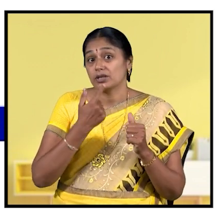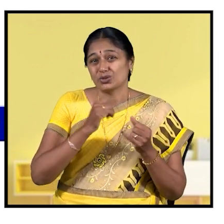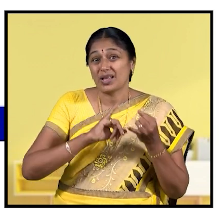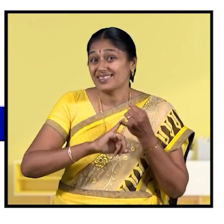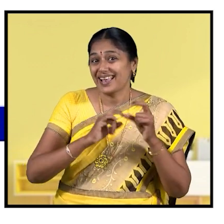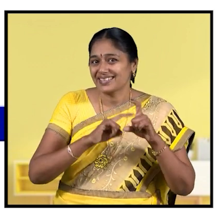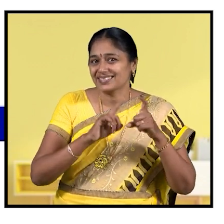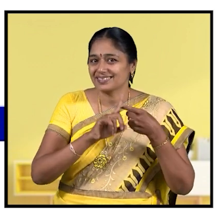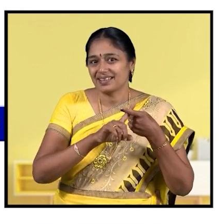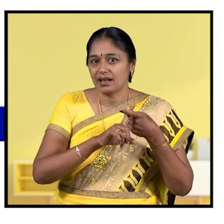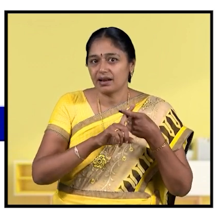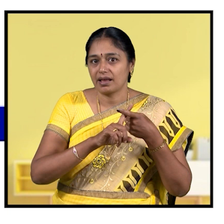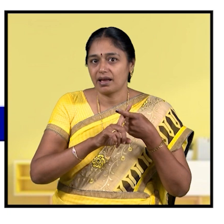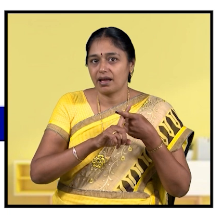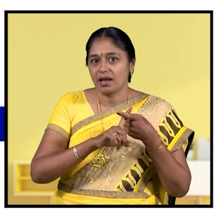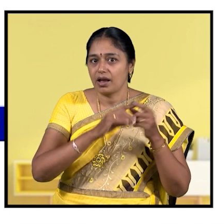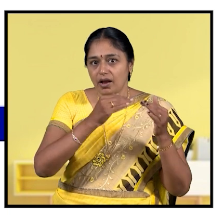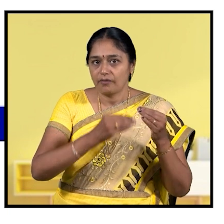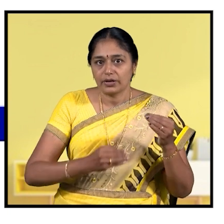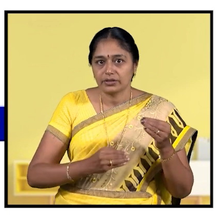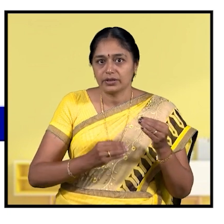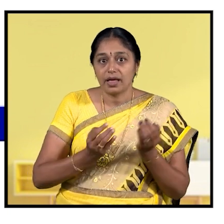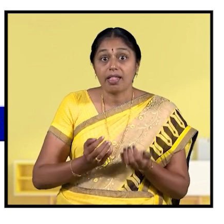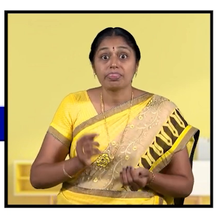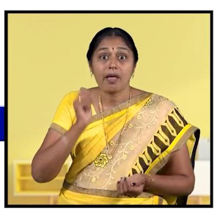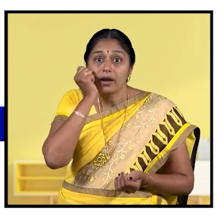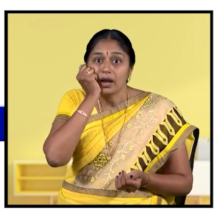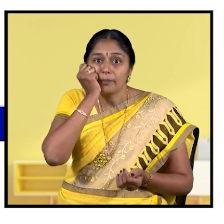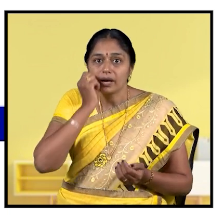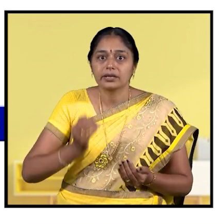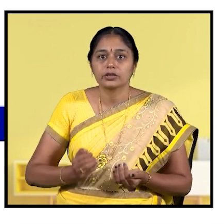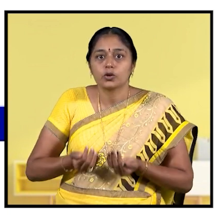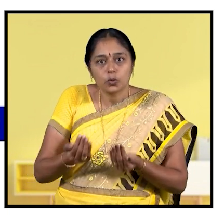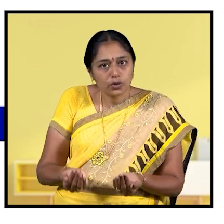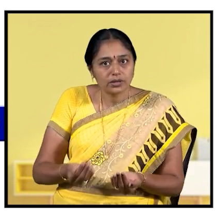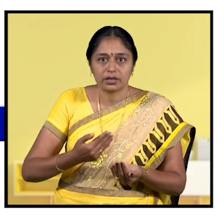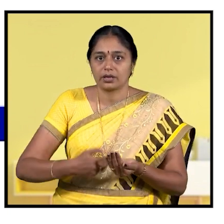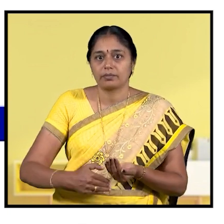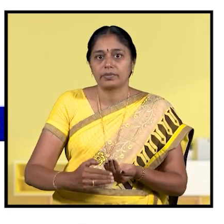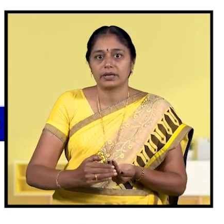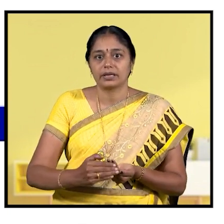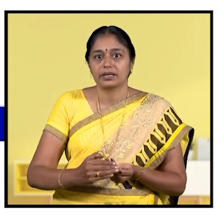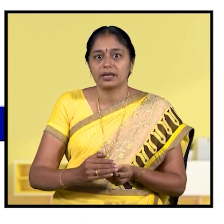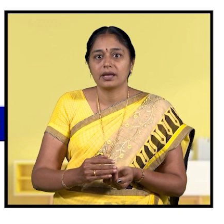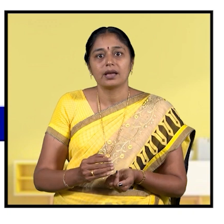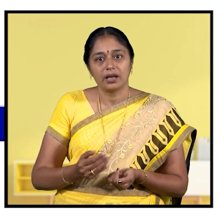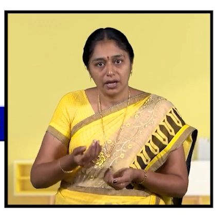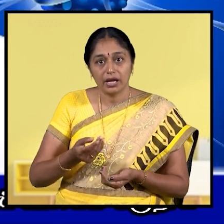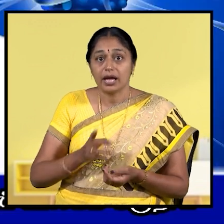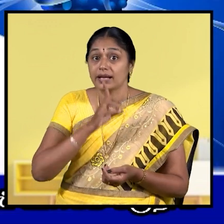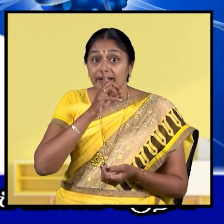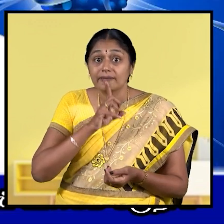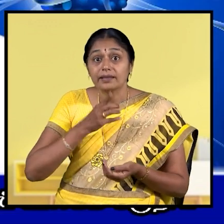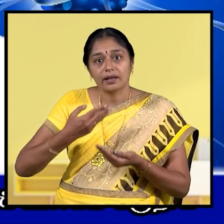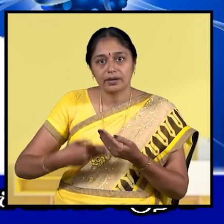மூலம் பரவுது, பாதிக்கப்பட்ட தாயிலிருந்து அவருடைய குழந்தைகளுக்கு பரவுது, பாதிக்கப்பட்ட எச்சில், வியர்வை, கண்ணீர், தாய்ப்பால் மற்றும் ரத்தம் மூலமும் பரவுது.